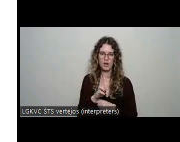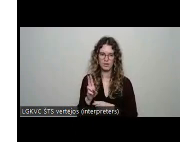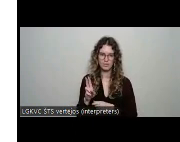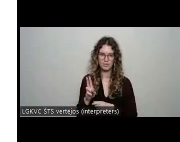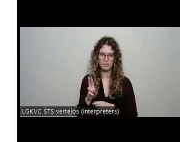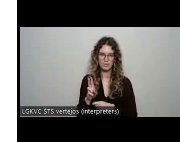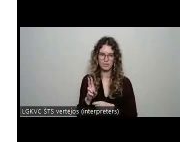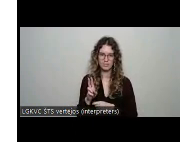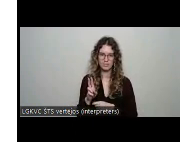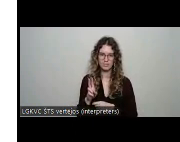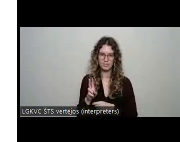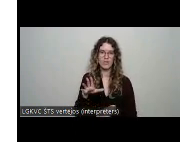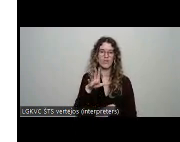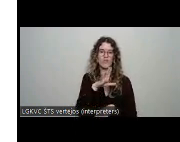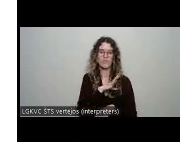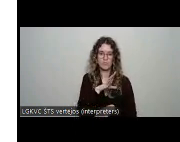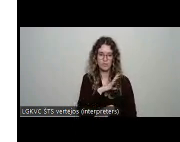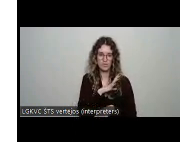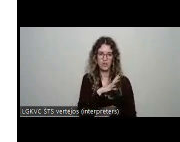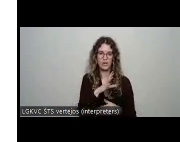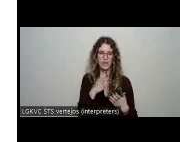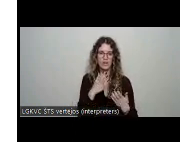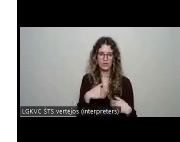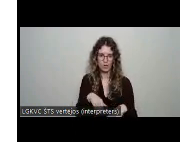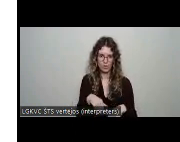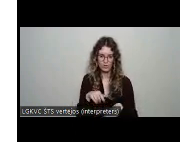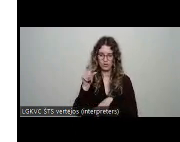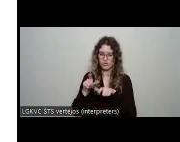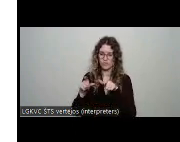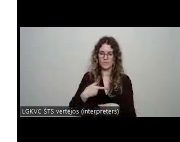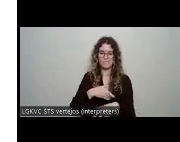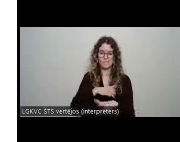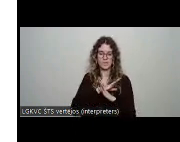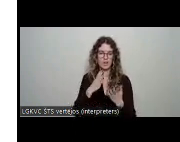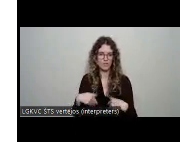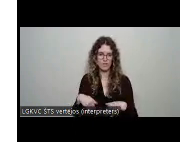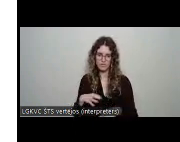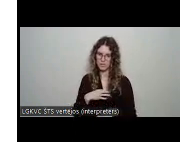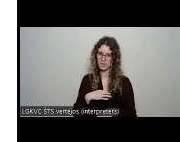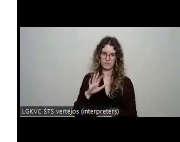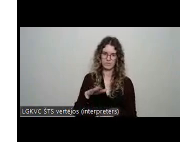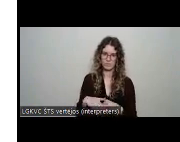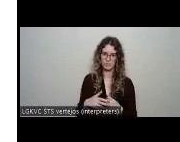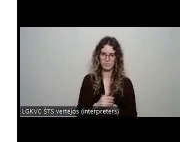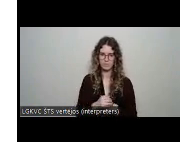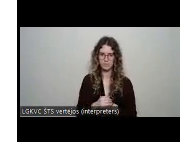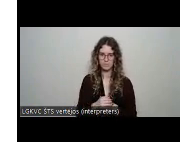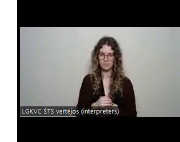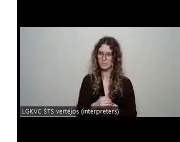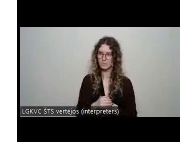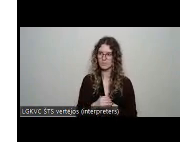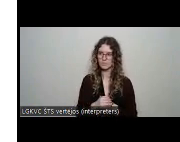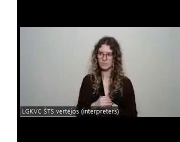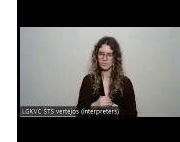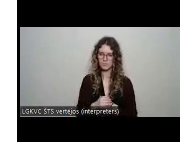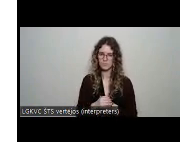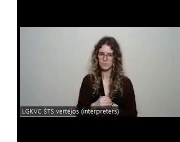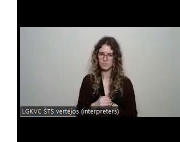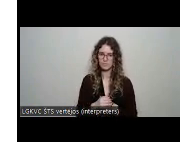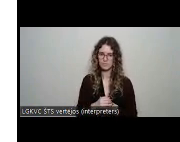šią patirtį, jau nebeegzistuoja, jau jų nėra, nesvarbu. Ir pavyzdžiui, galime čia paminėti